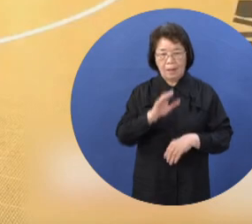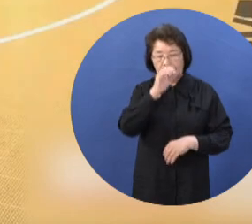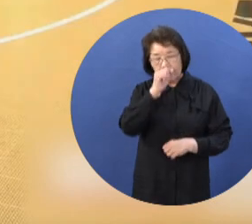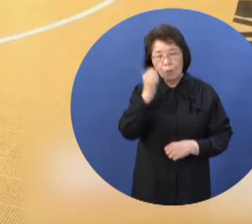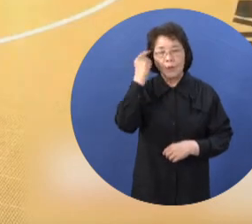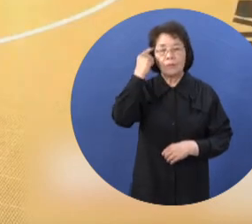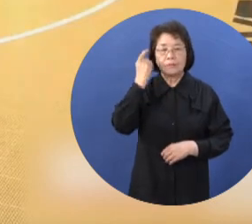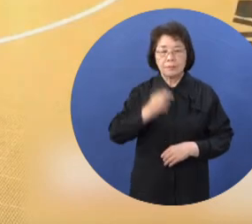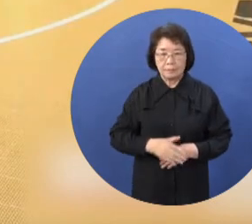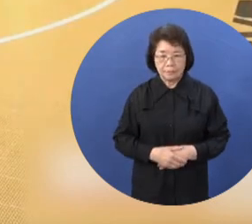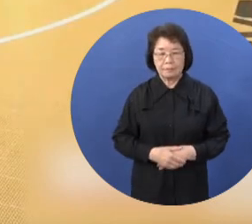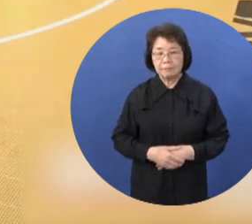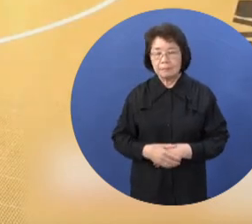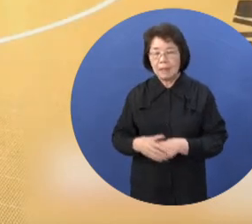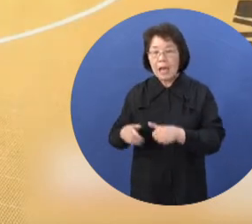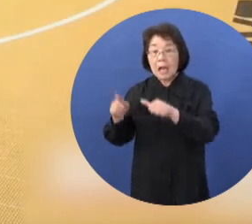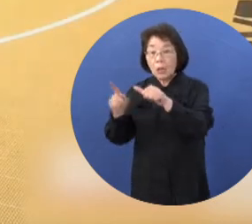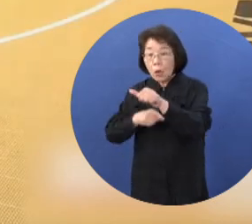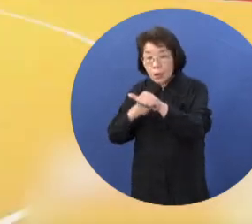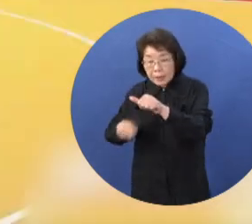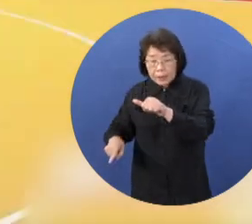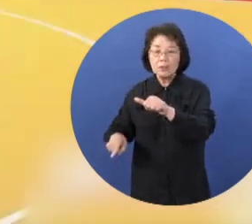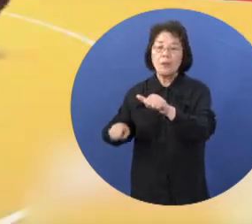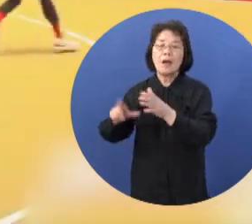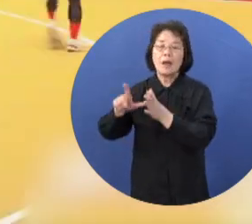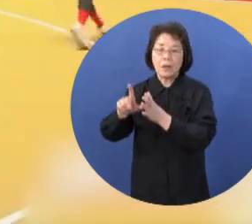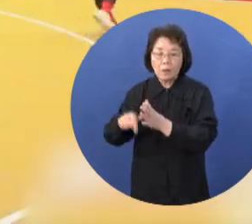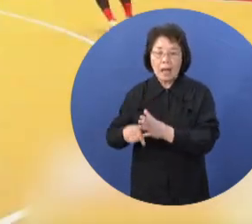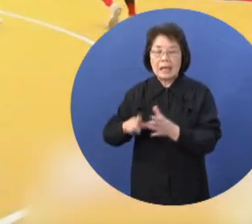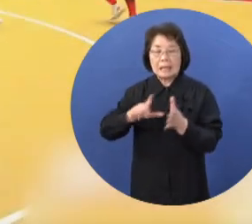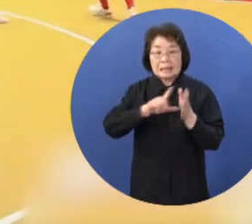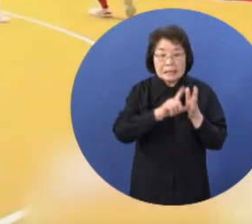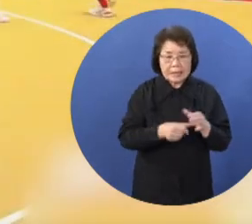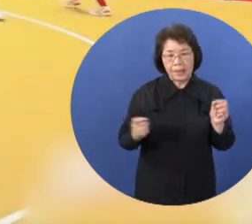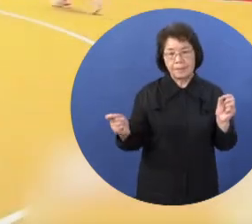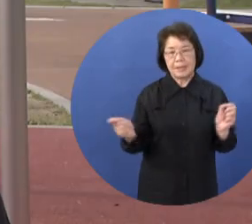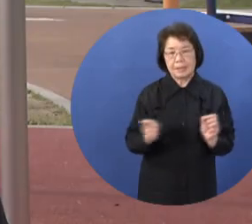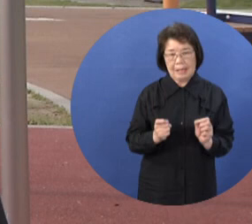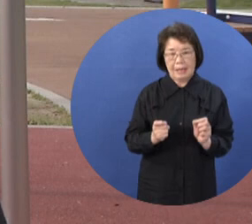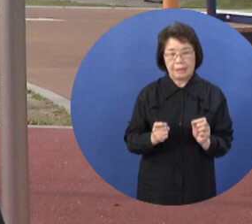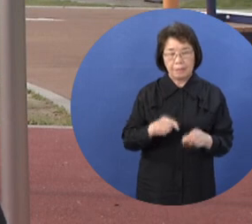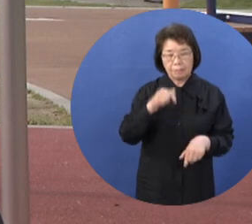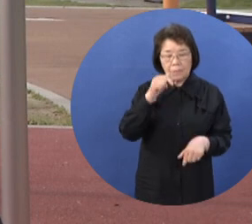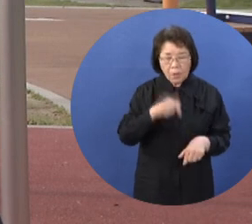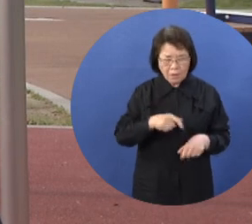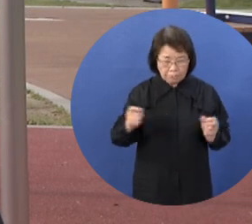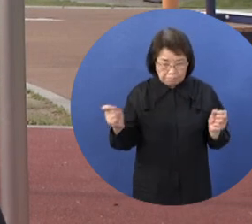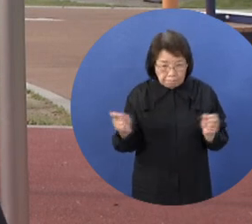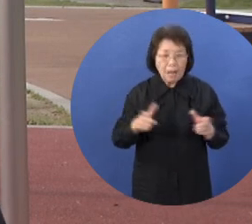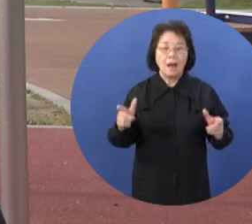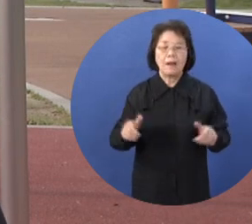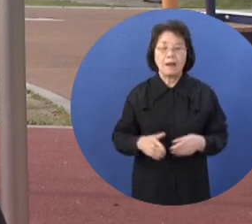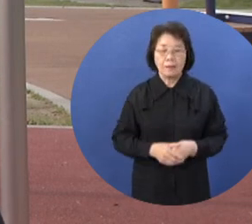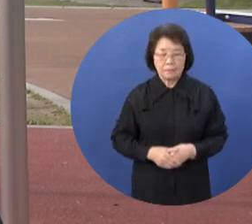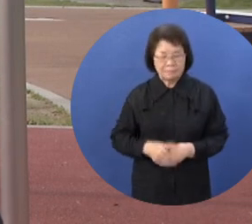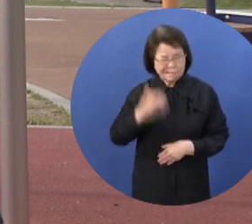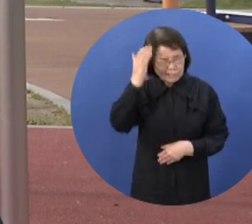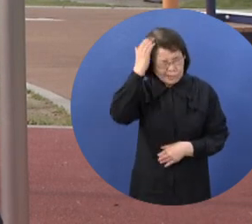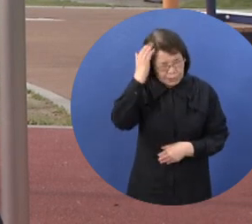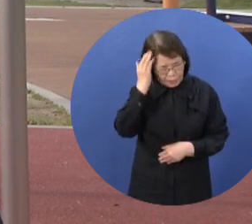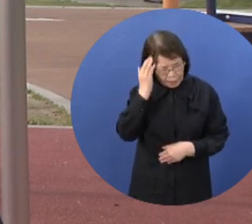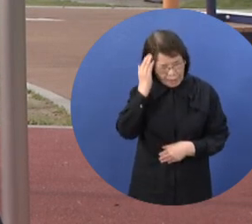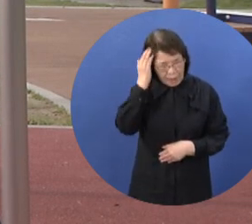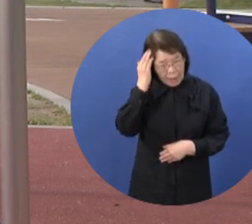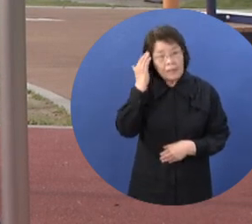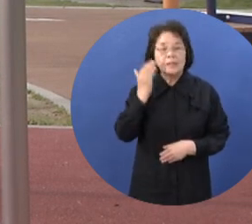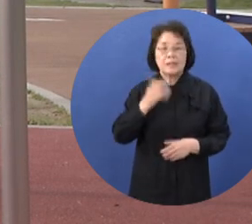って、あとはやっぱ5人制と違って時間も短くて、その短い時間に濃厚な時間が味わえるかなと思い